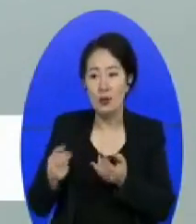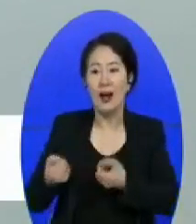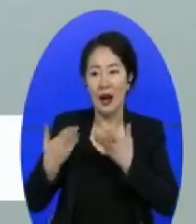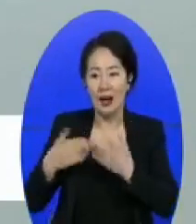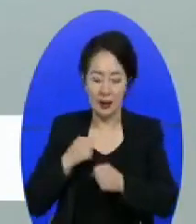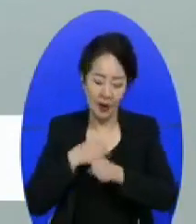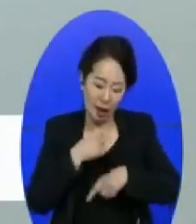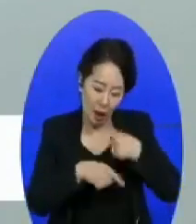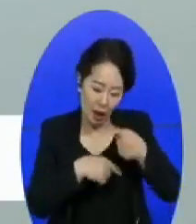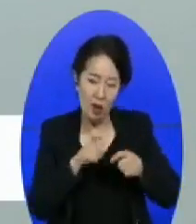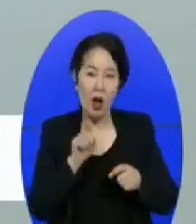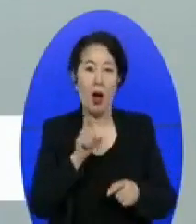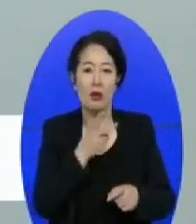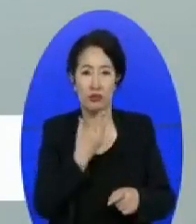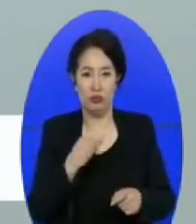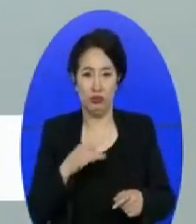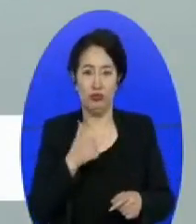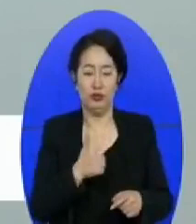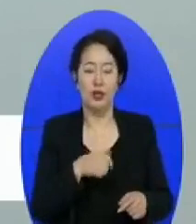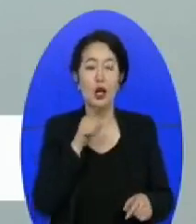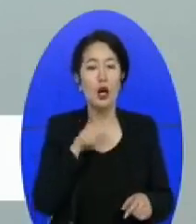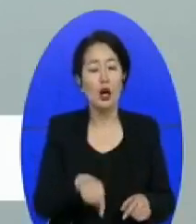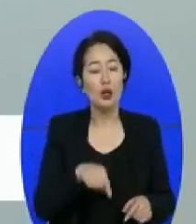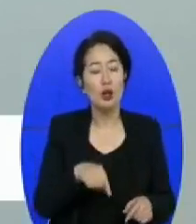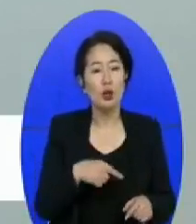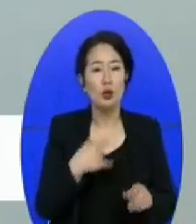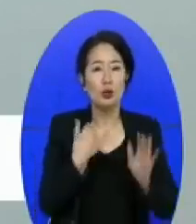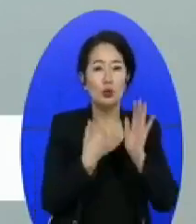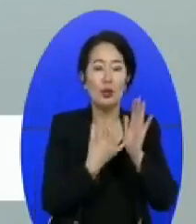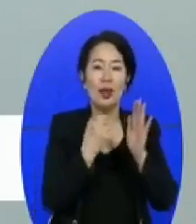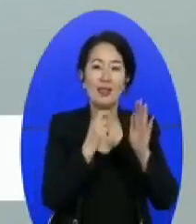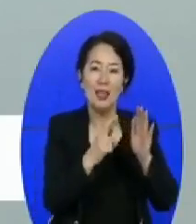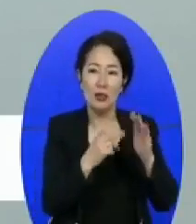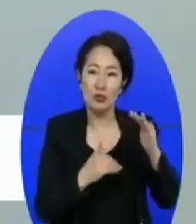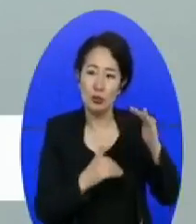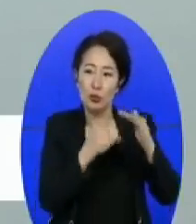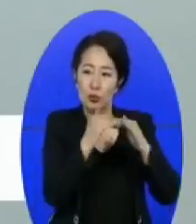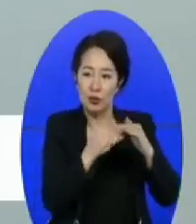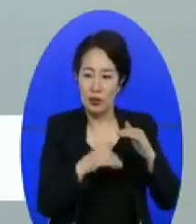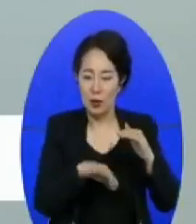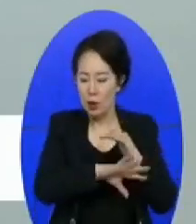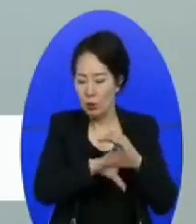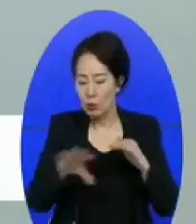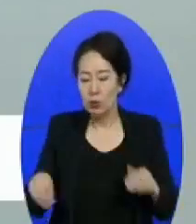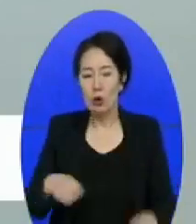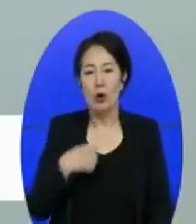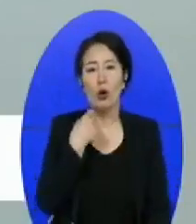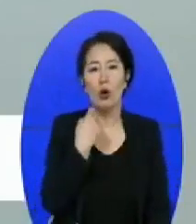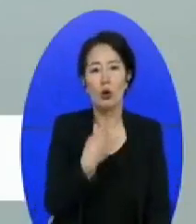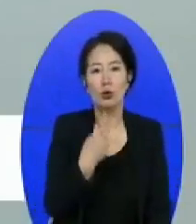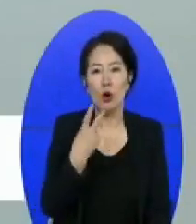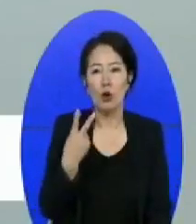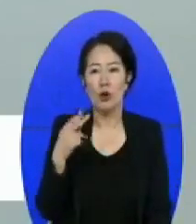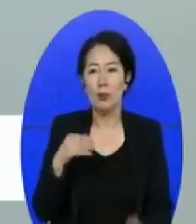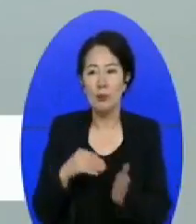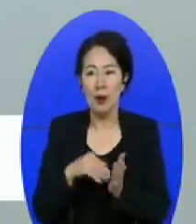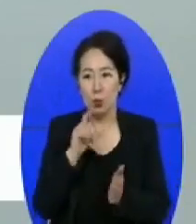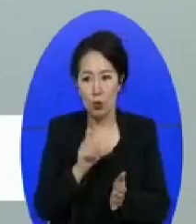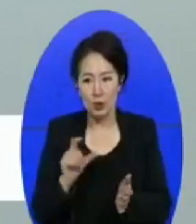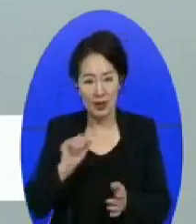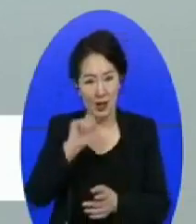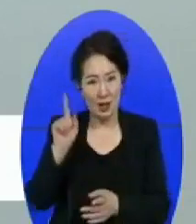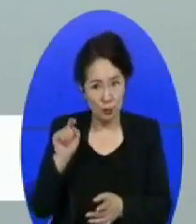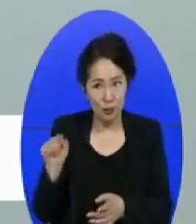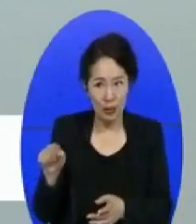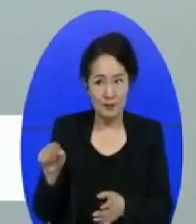явж байгаа. Одоо нөгөө 6 сая төгрөг хүртэл зээл нь хаагдах 222 мянган хүний асуудал энэ бас тустай. А